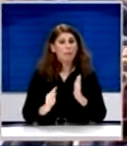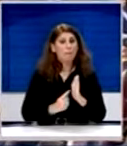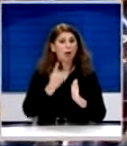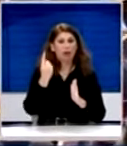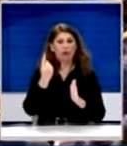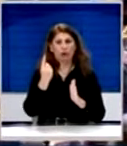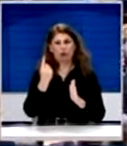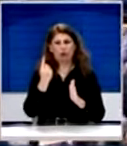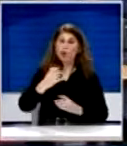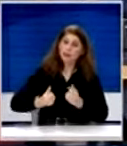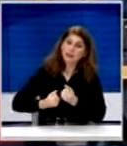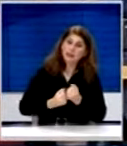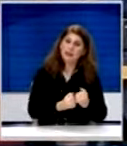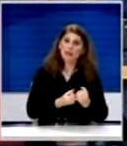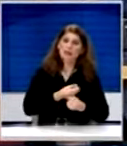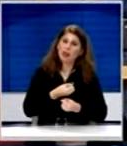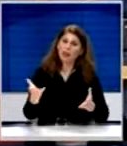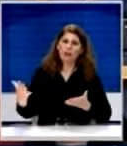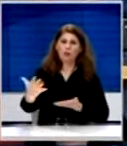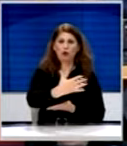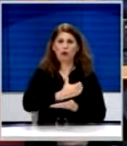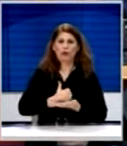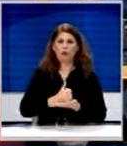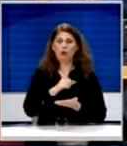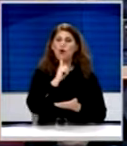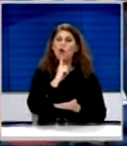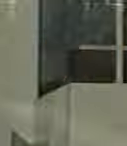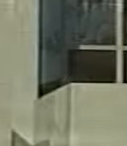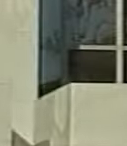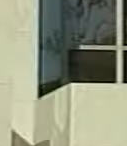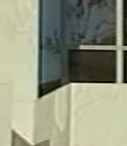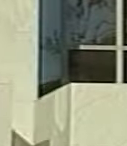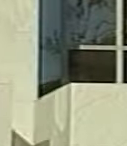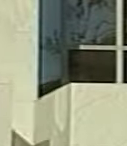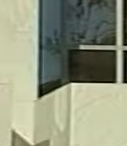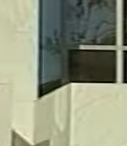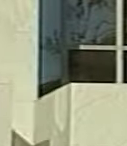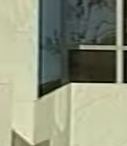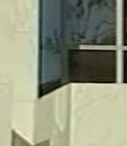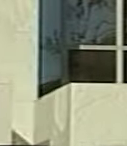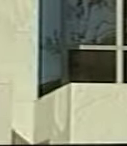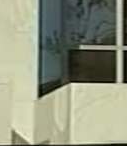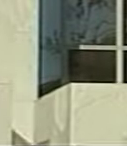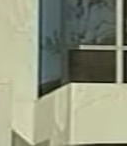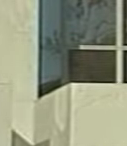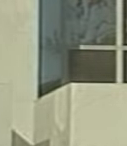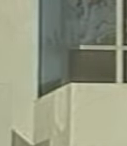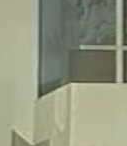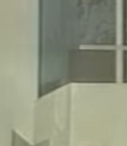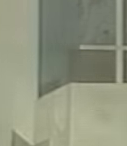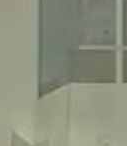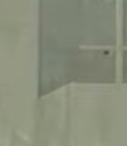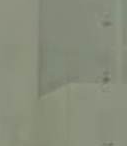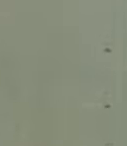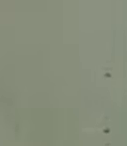το κόμμα των Σπαρτιατών κόπηκε από τον Άριο Πάγο και δεν θα συμμετάσχει στις ευρωεκλογές της 9ης Ιουνίου.